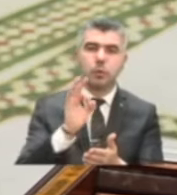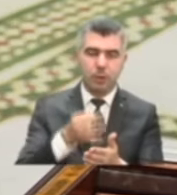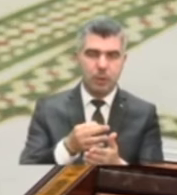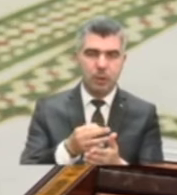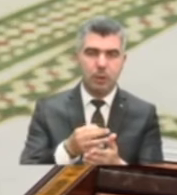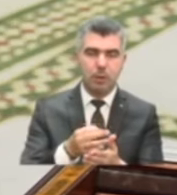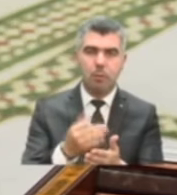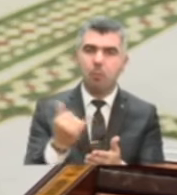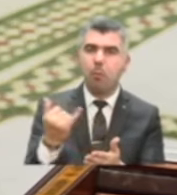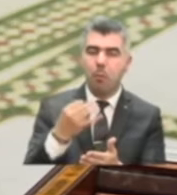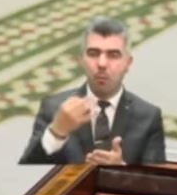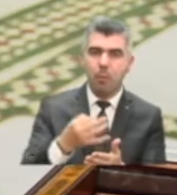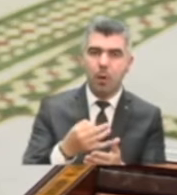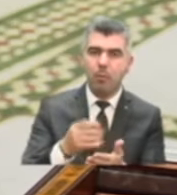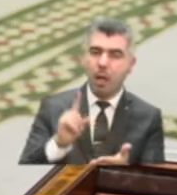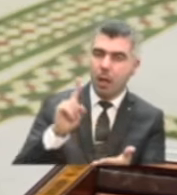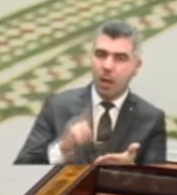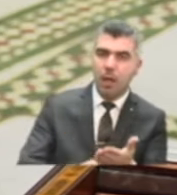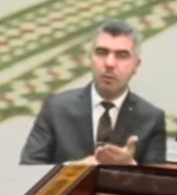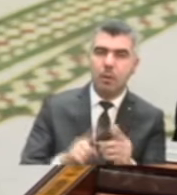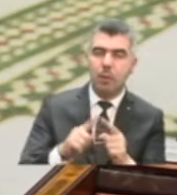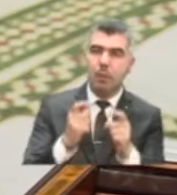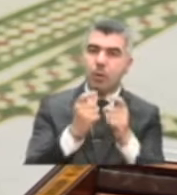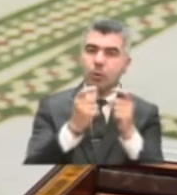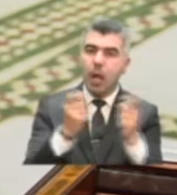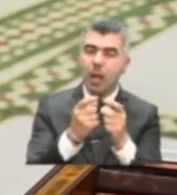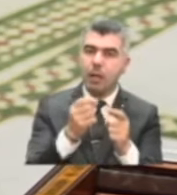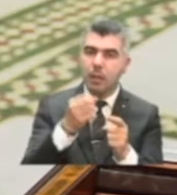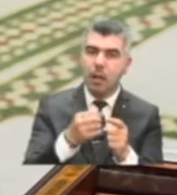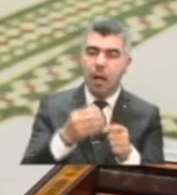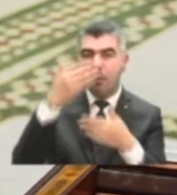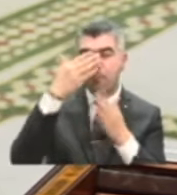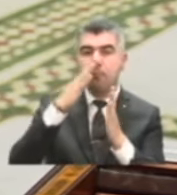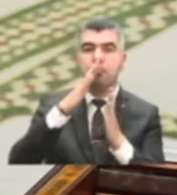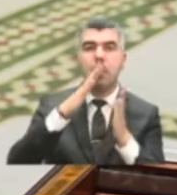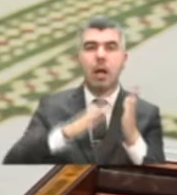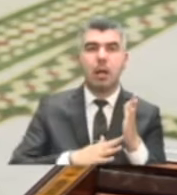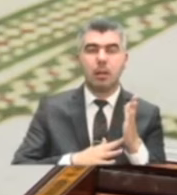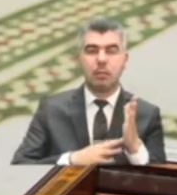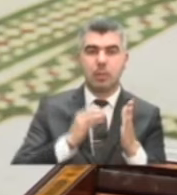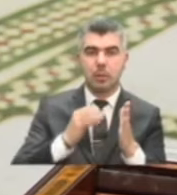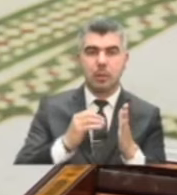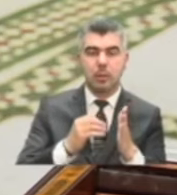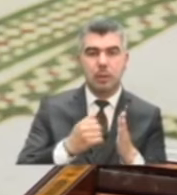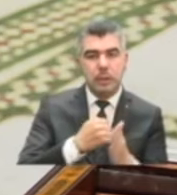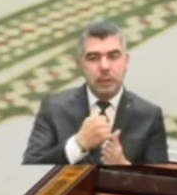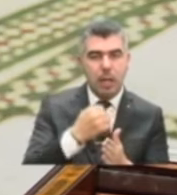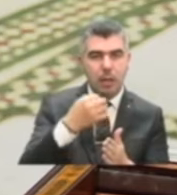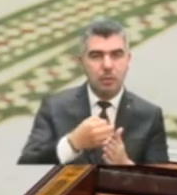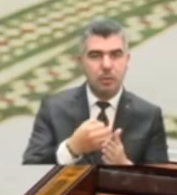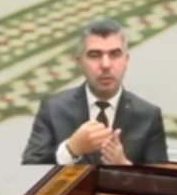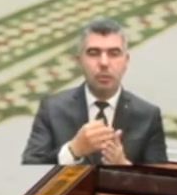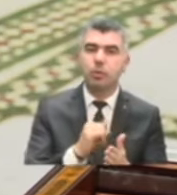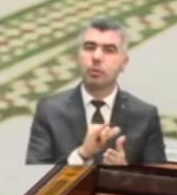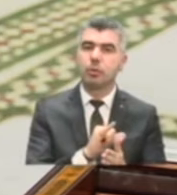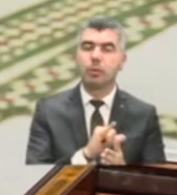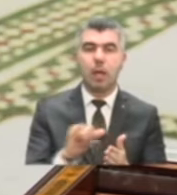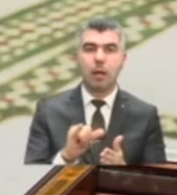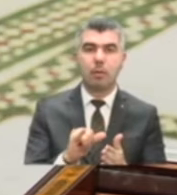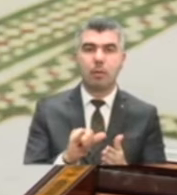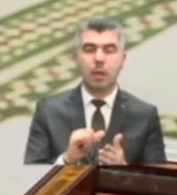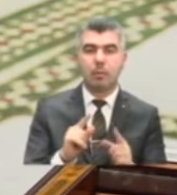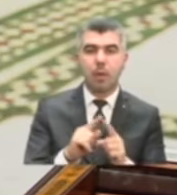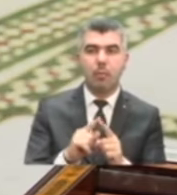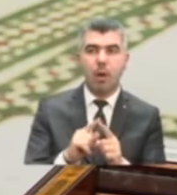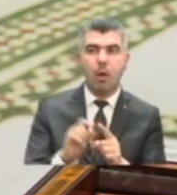خص الفاعلين يكونوا صحاح، خص الفاعلين المغاربه يكونوا قويين باش ما نحسوش بانه